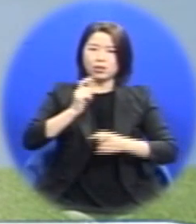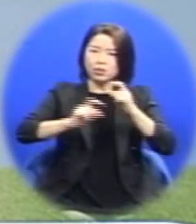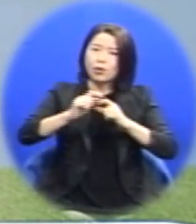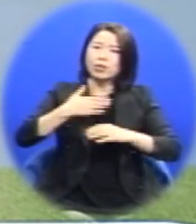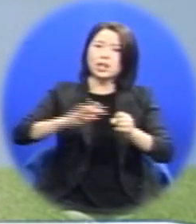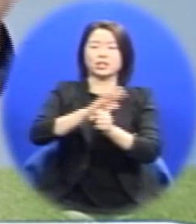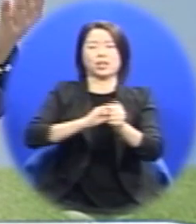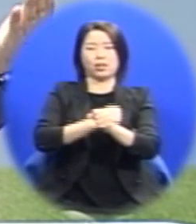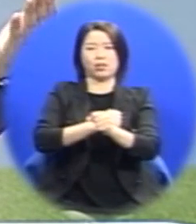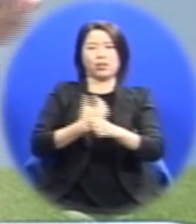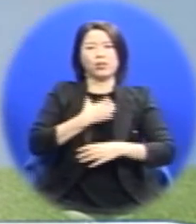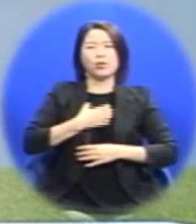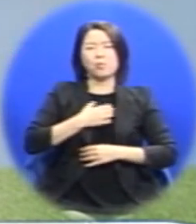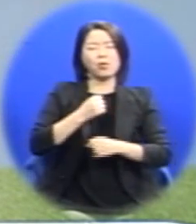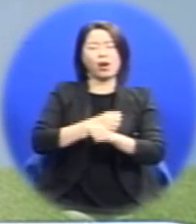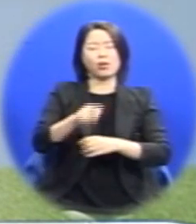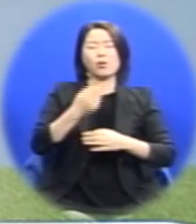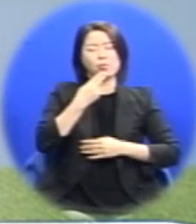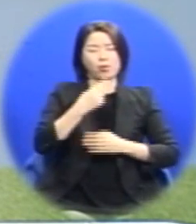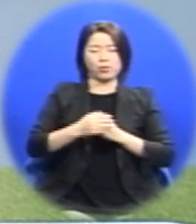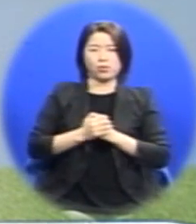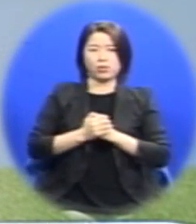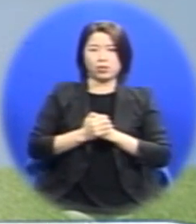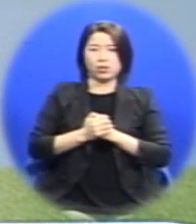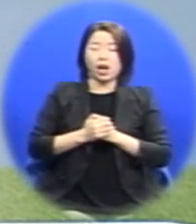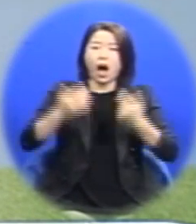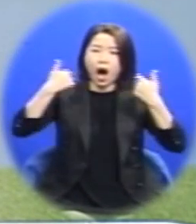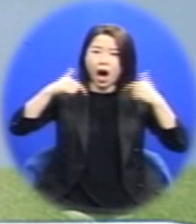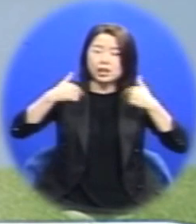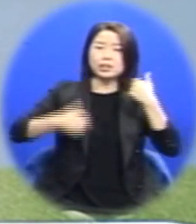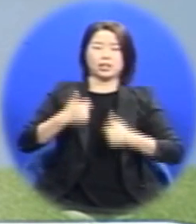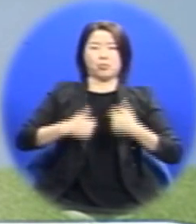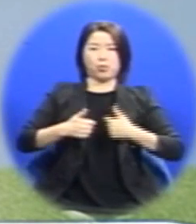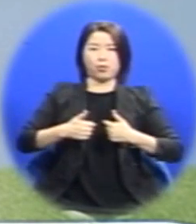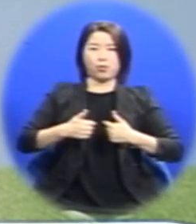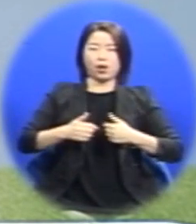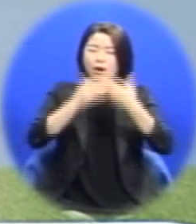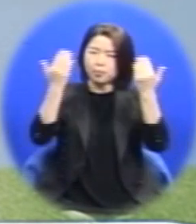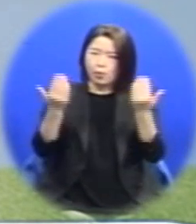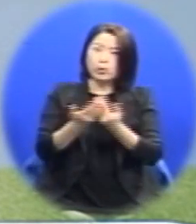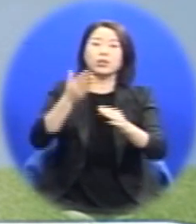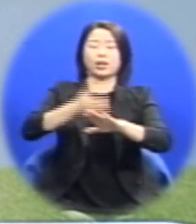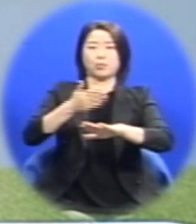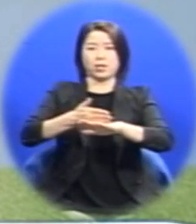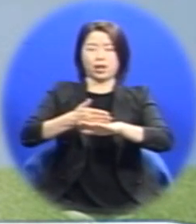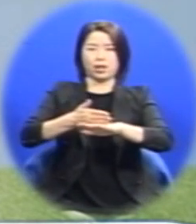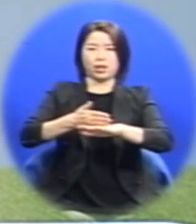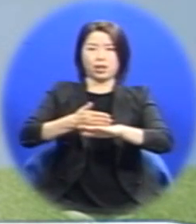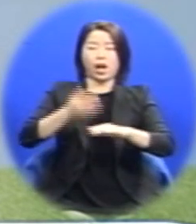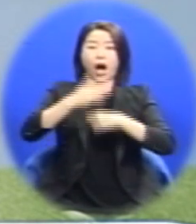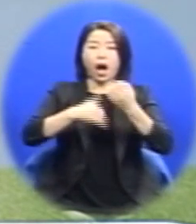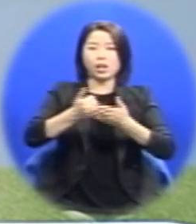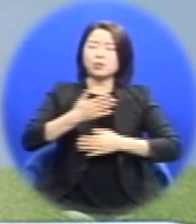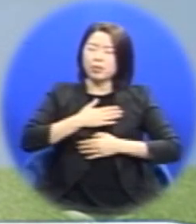사랑하시는, 염려할 게 없어요. 항상 기뻐요. 모든 게 감사해요. 하나님